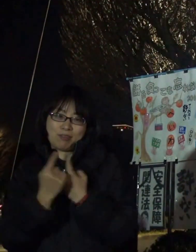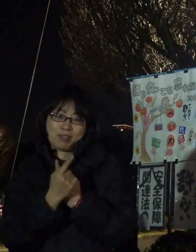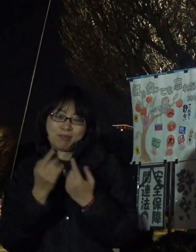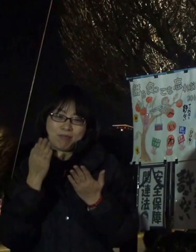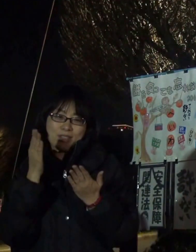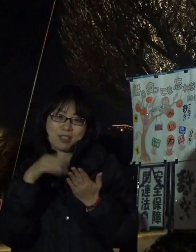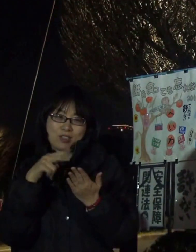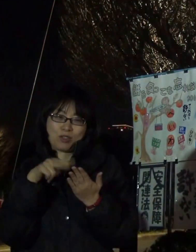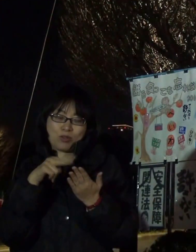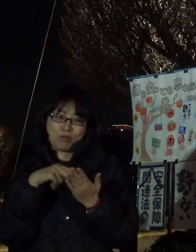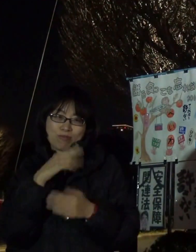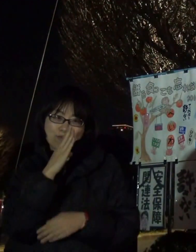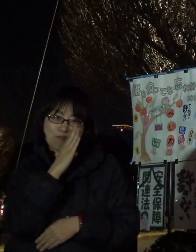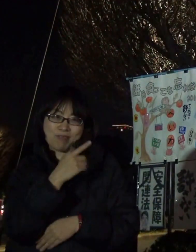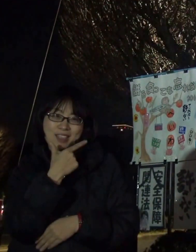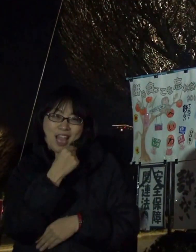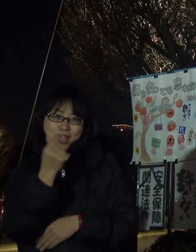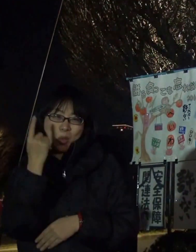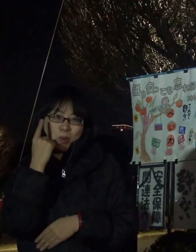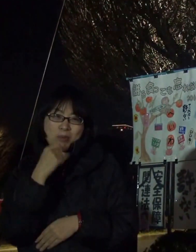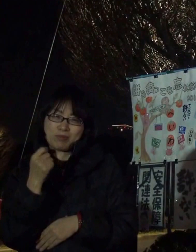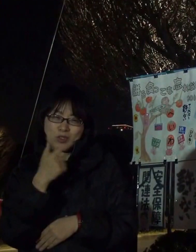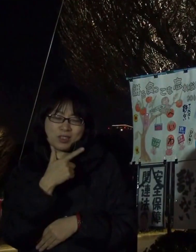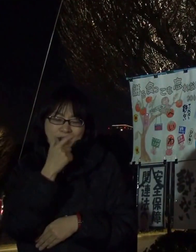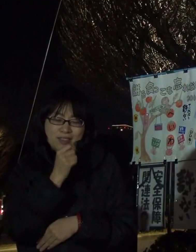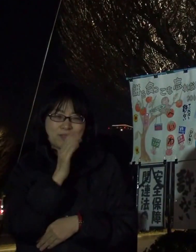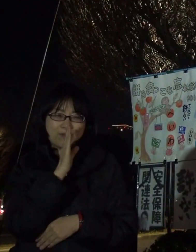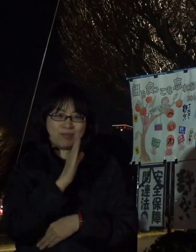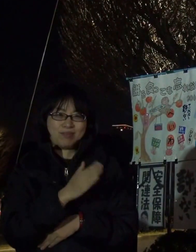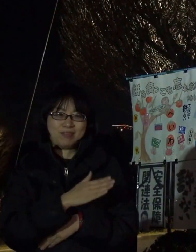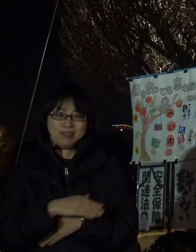します。ちょっと突然でごめんなさいね。